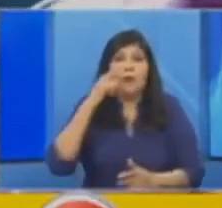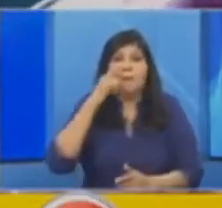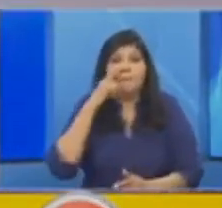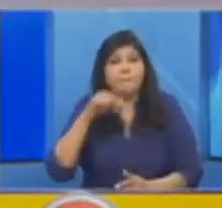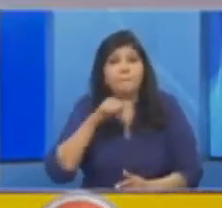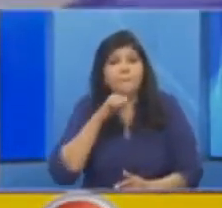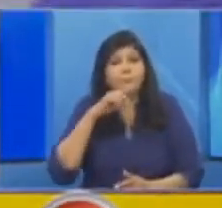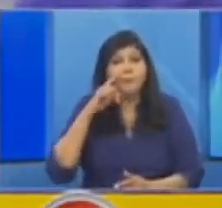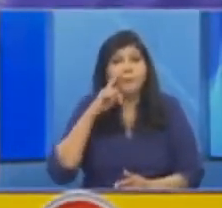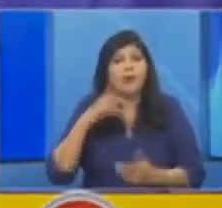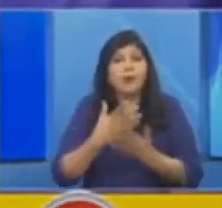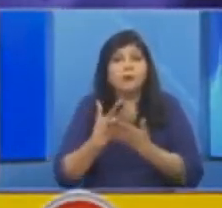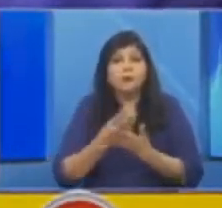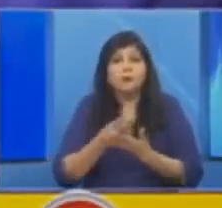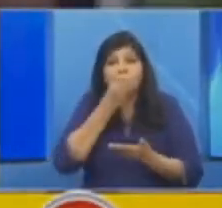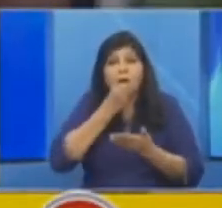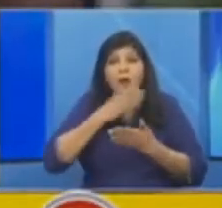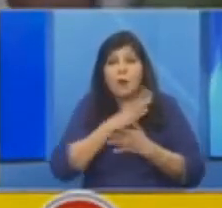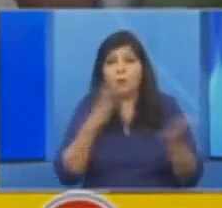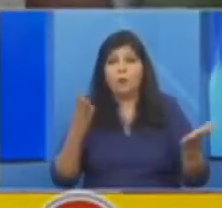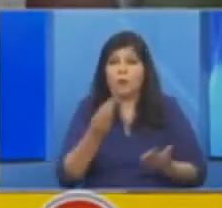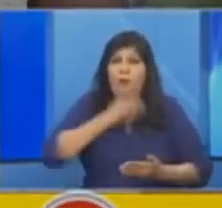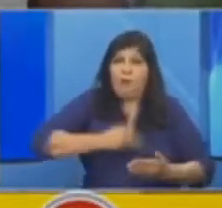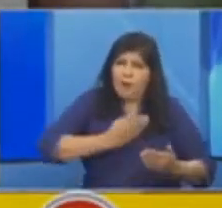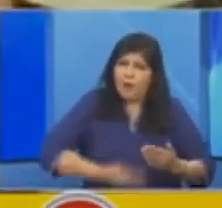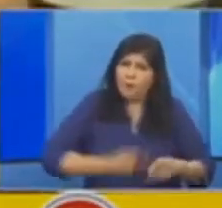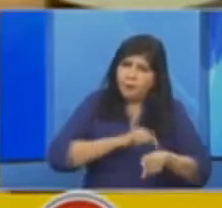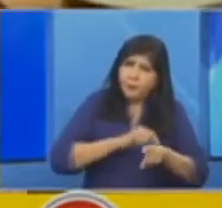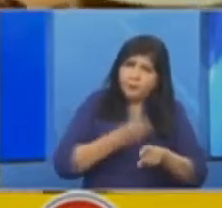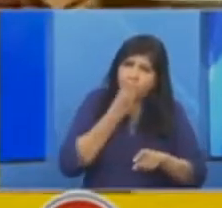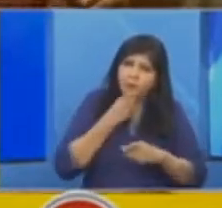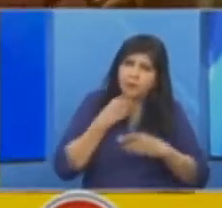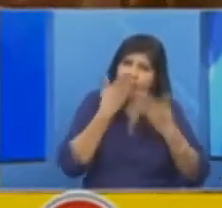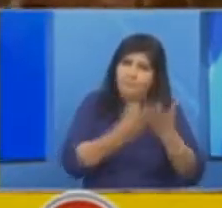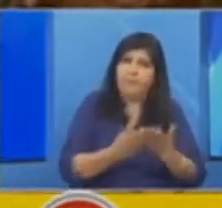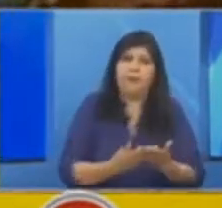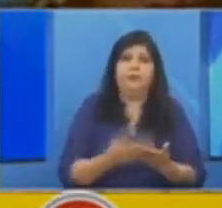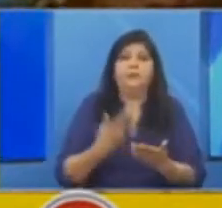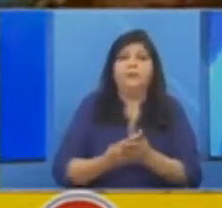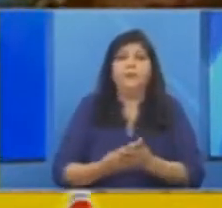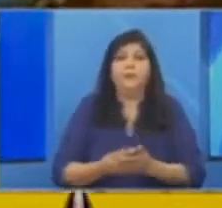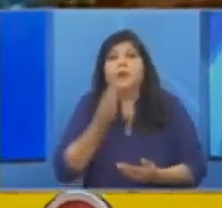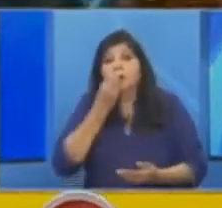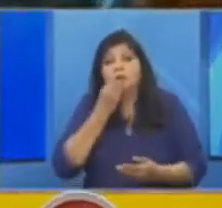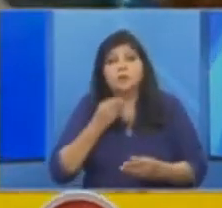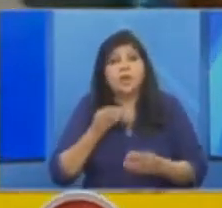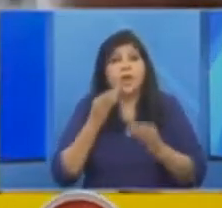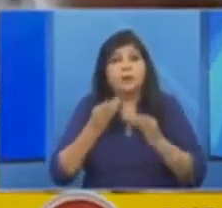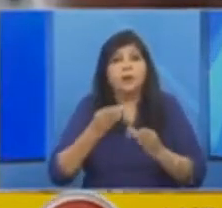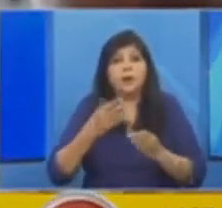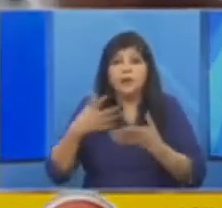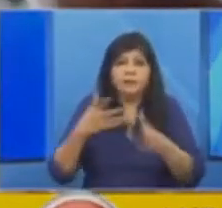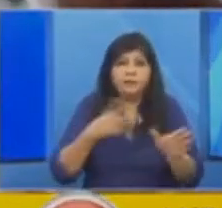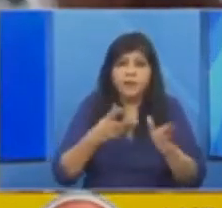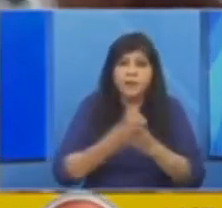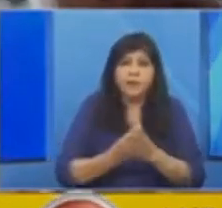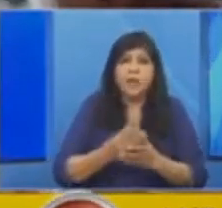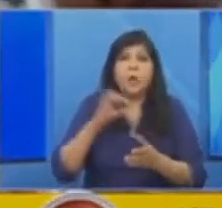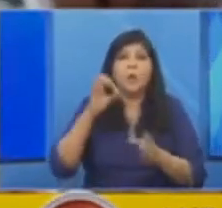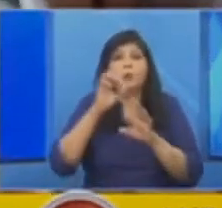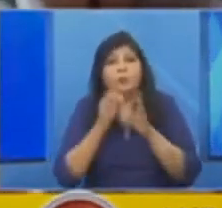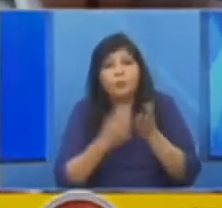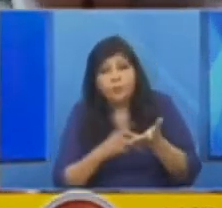भी पूरा पोशन मिले, और portion या nutrition का मतलब क्यों इतना ही नहीं होता